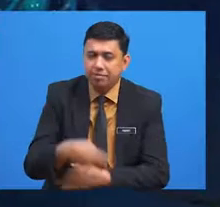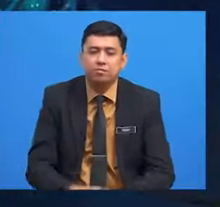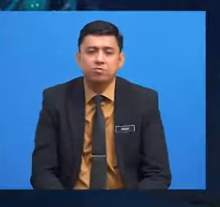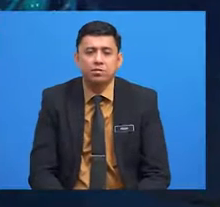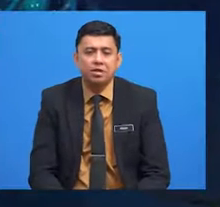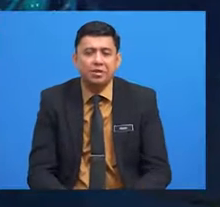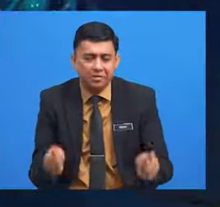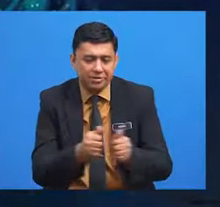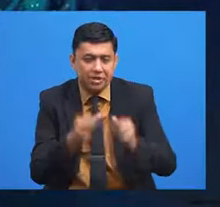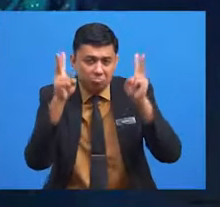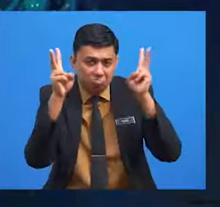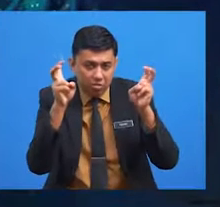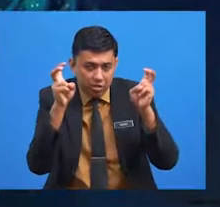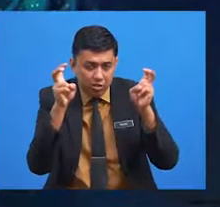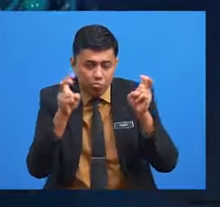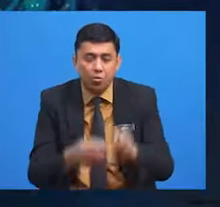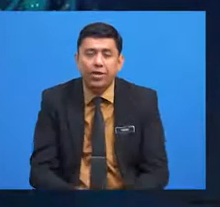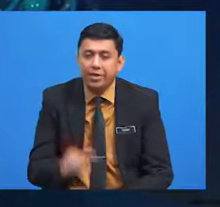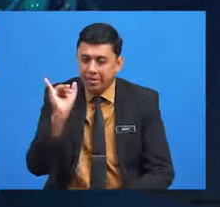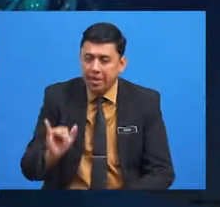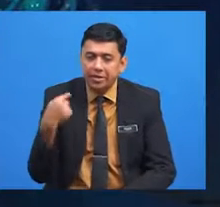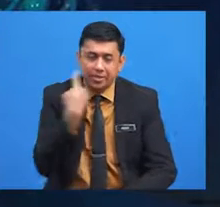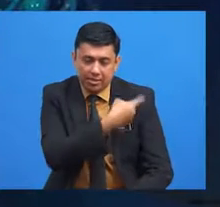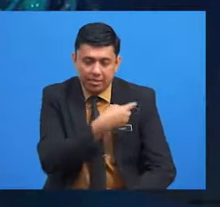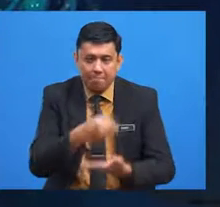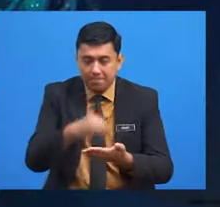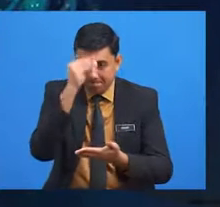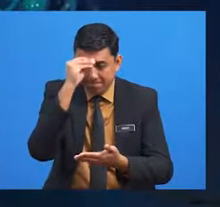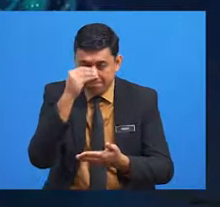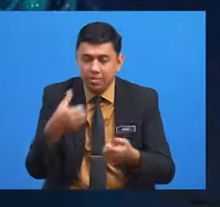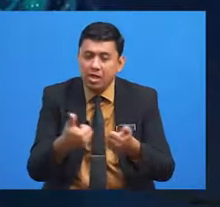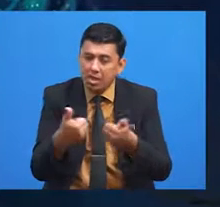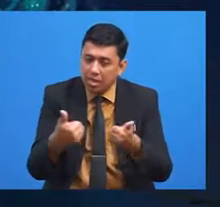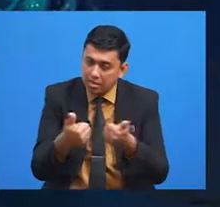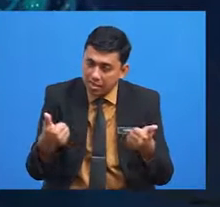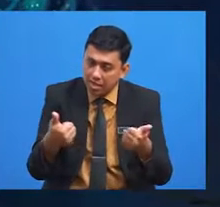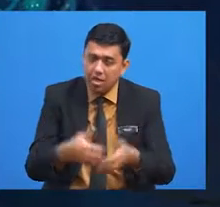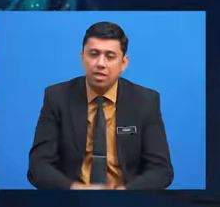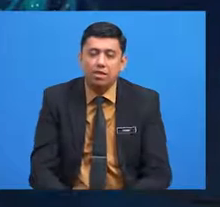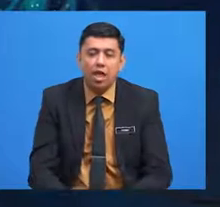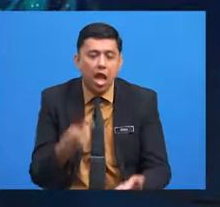dengan tajuk yang kita akan pelajari hari ini, iaitu konsep keanjalan harga permintaan.